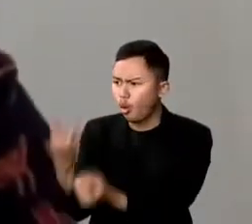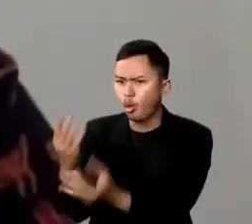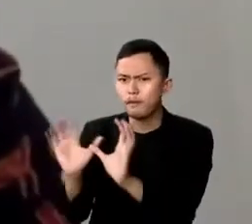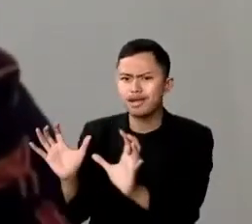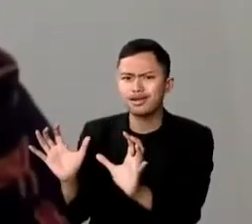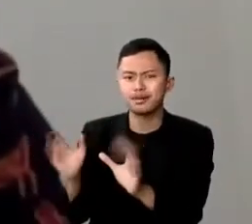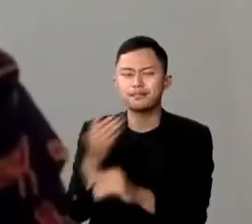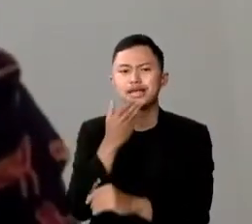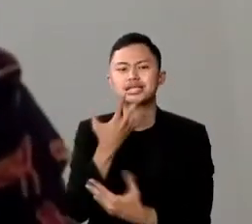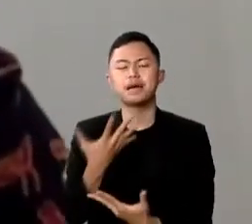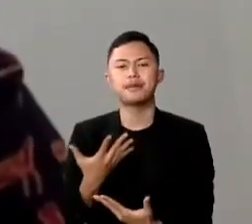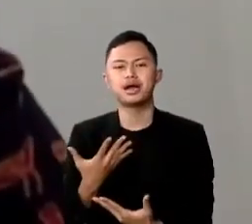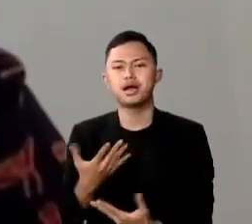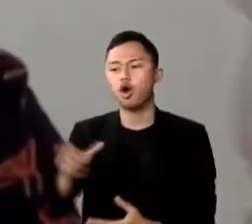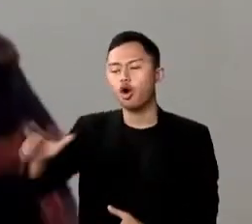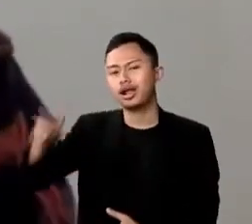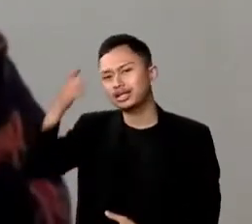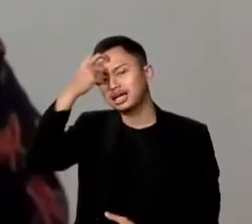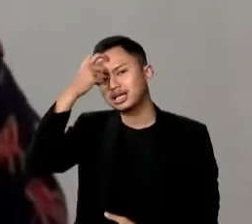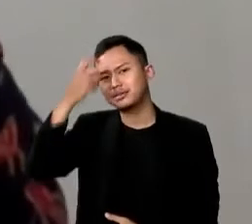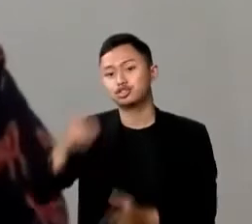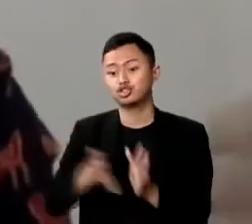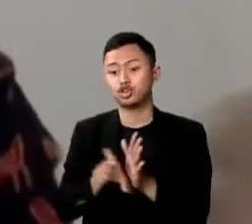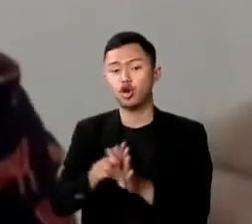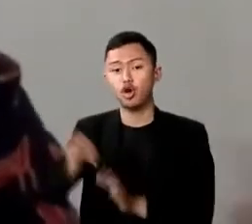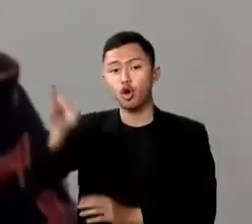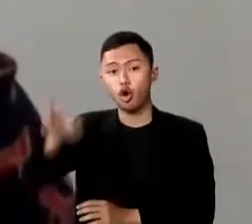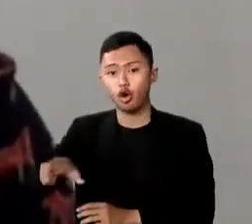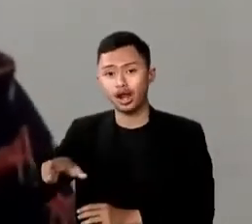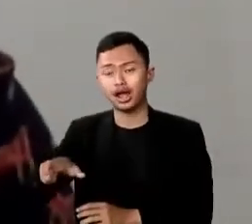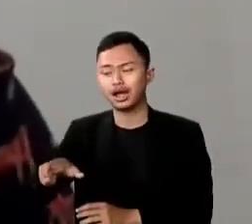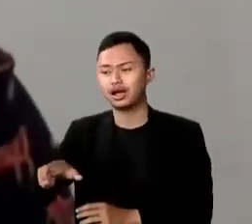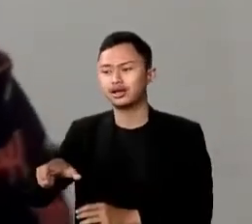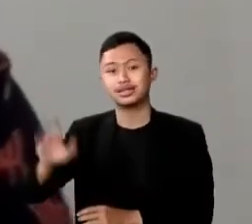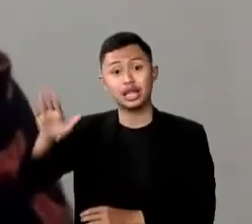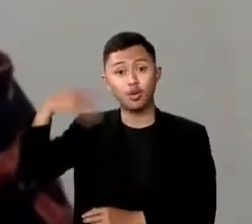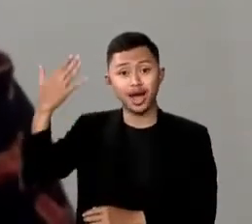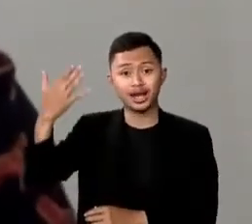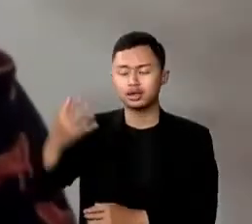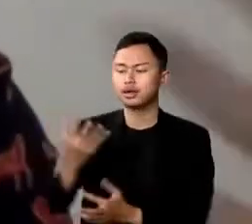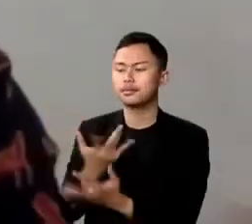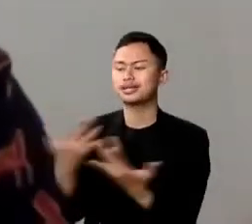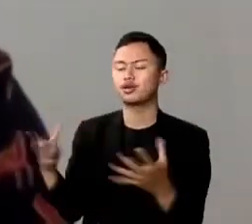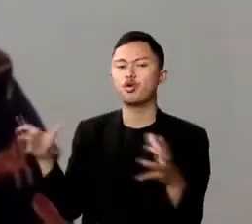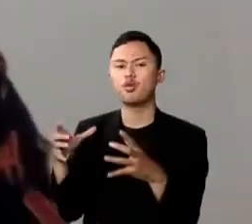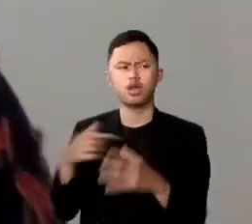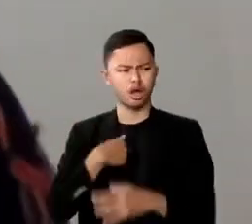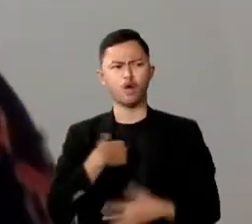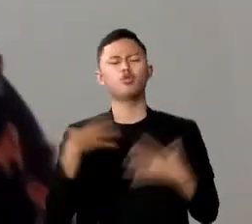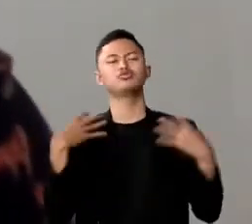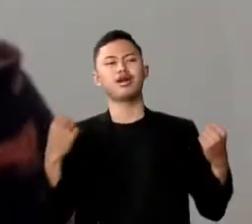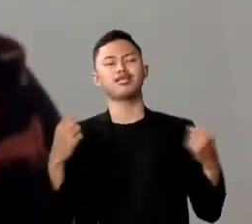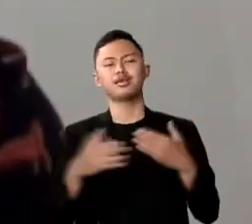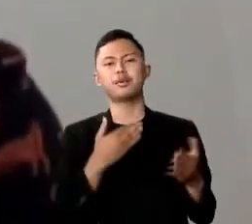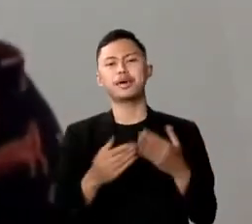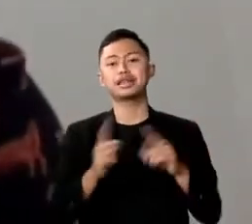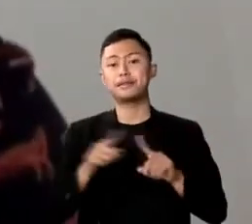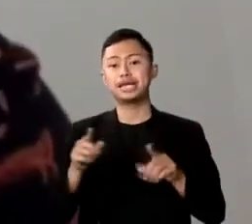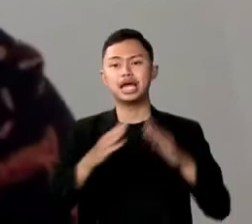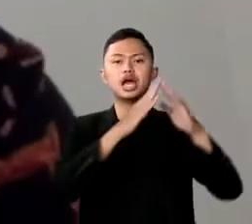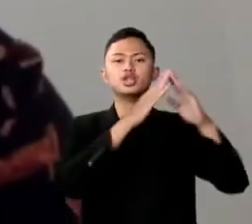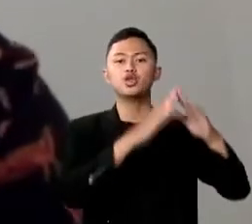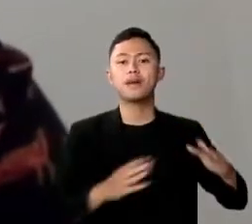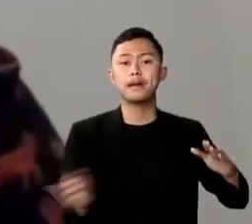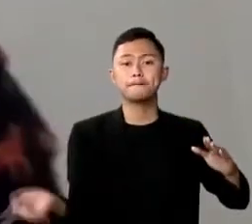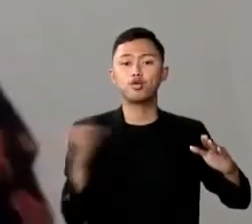orangnya menyulut itu ya karena mungkin dia sehat nih dia akan ada di luar berkerumun karena merasa sehat tapi nanti pulang ke